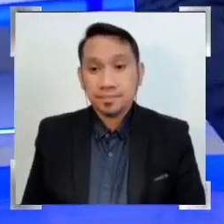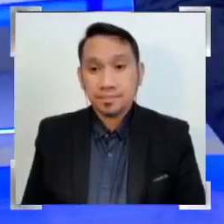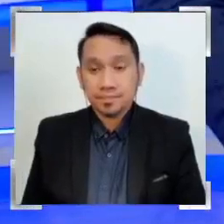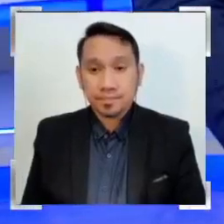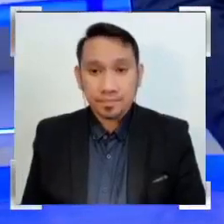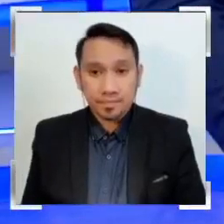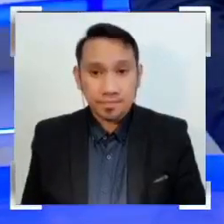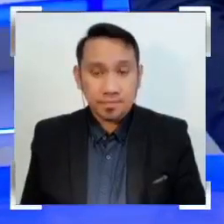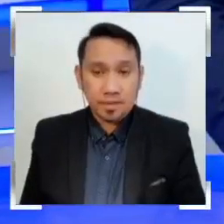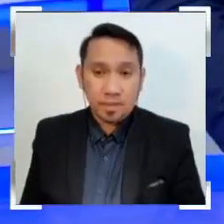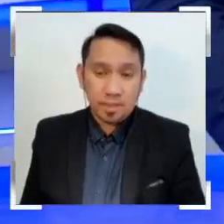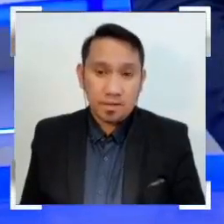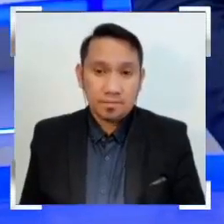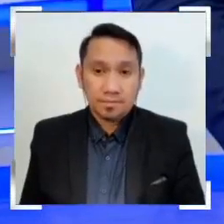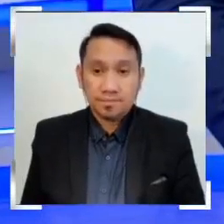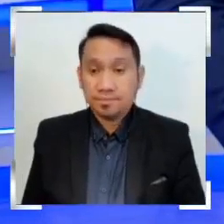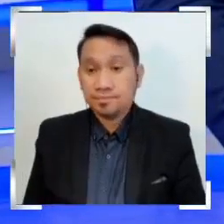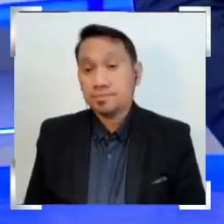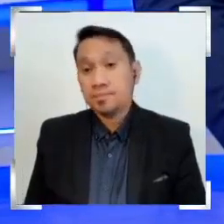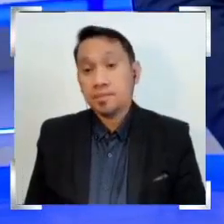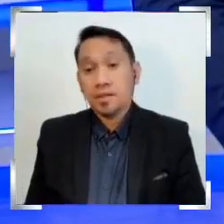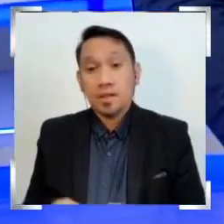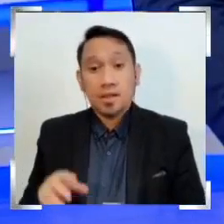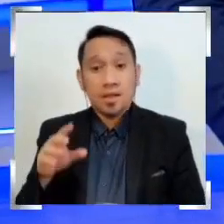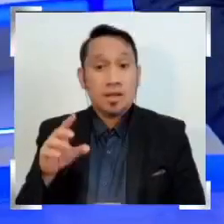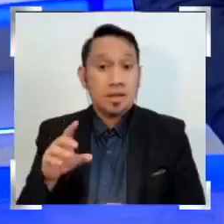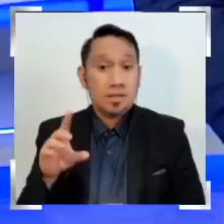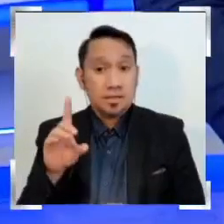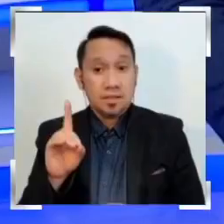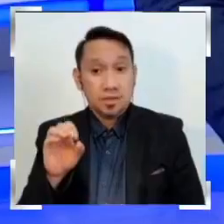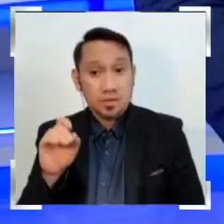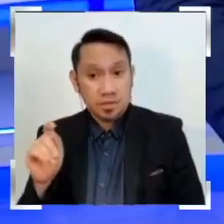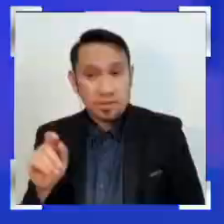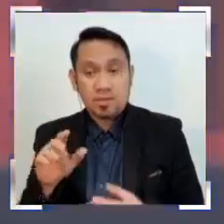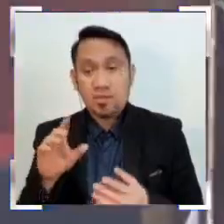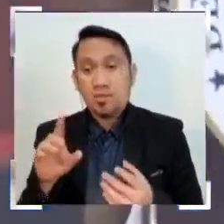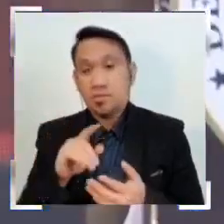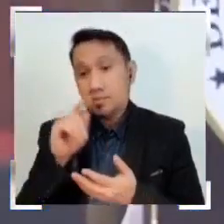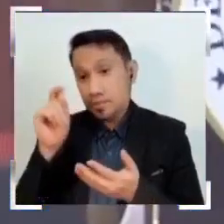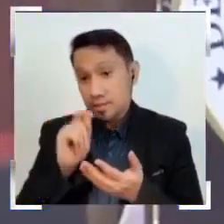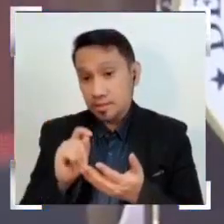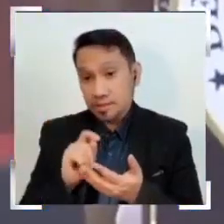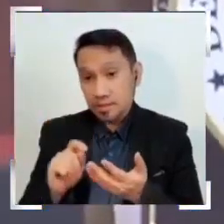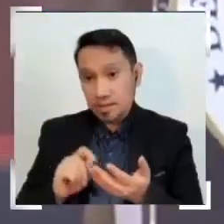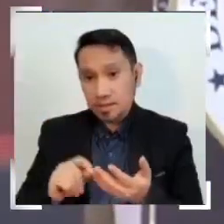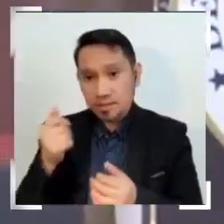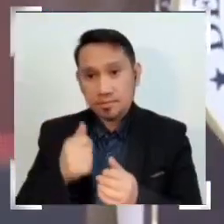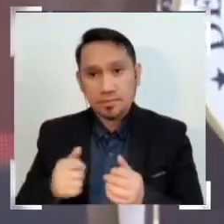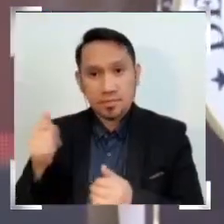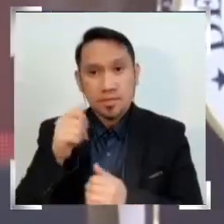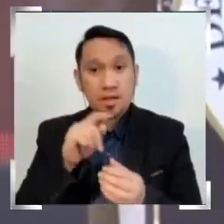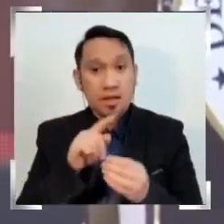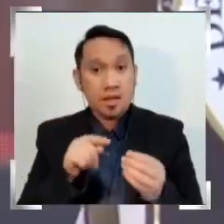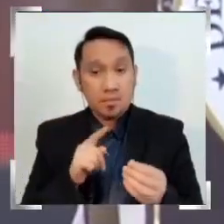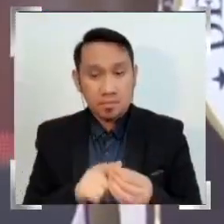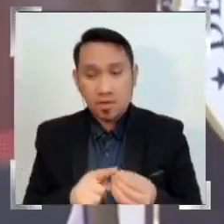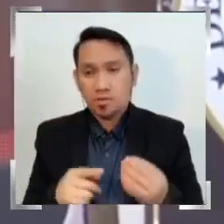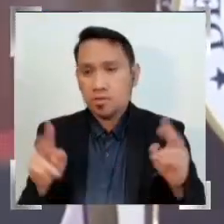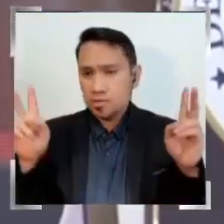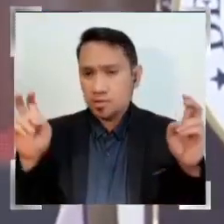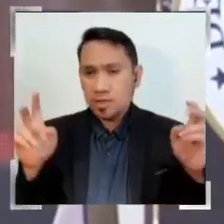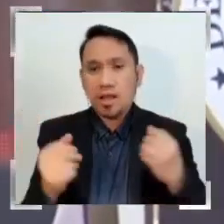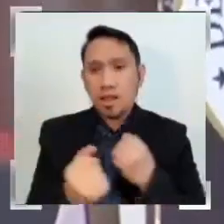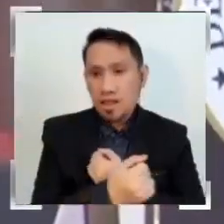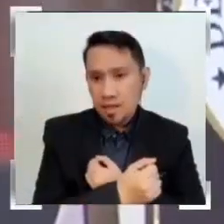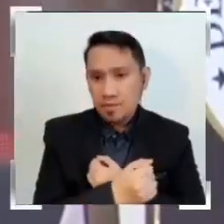Sinagot ni Tourism Secretary Cristina Garcia Frasco ang puna ni Congressman Joey Salceda tungkol sa inilabas na Love the Philippines tourism